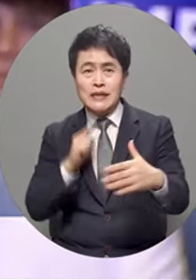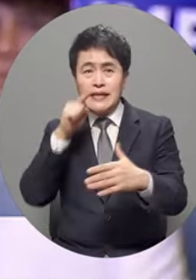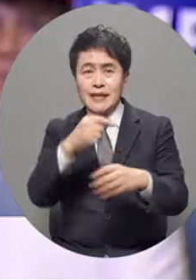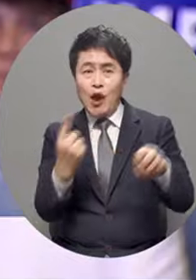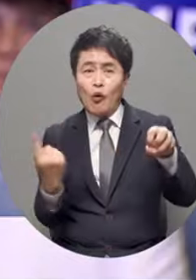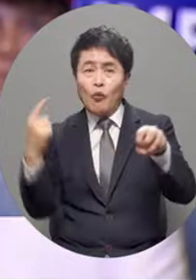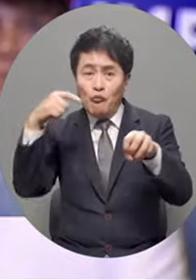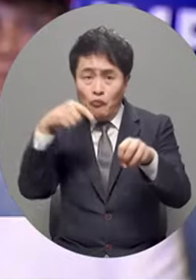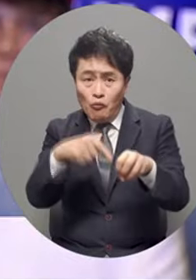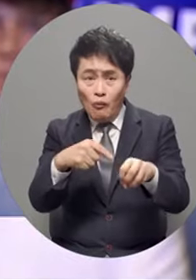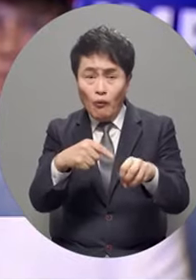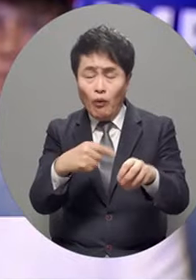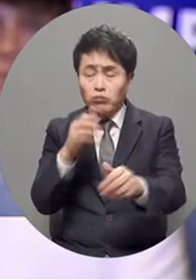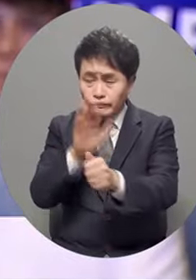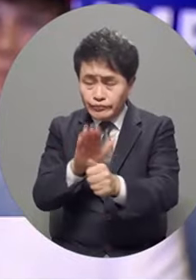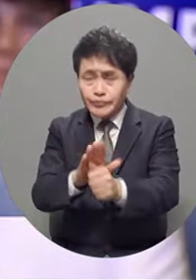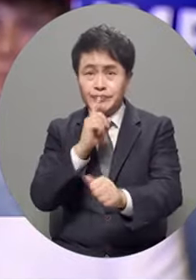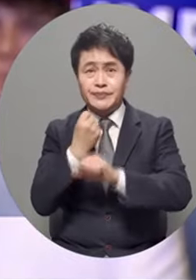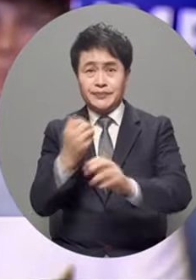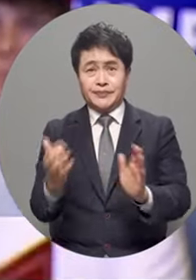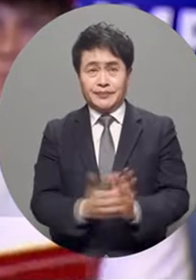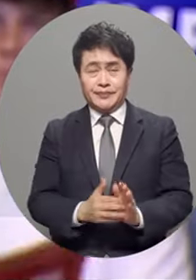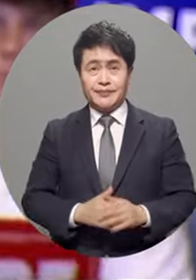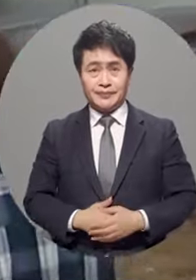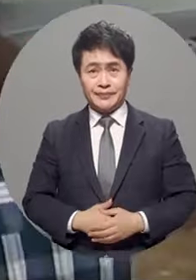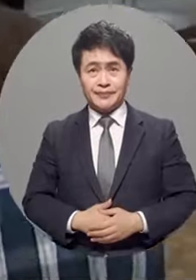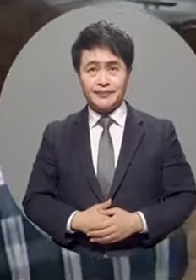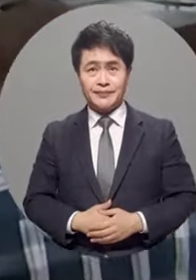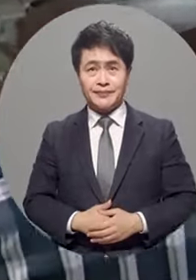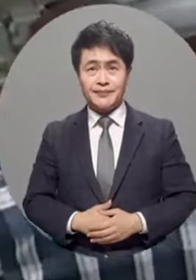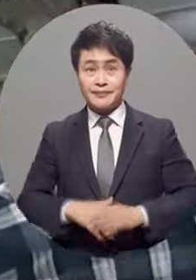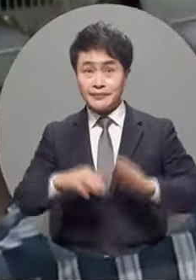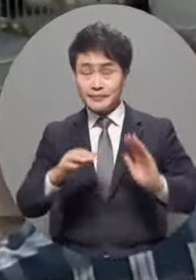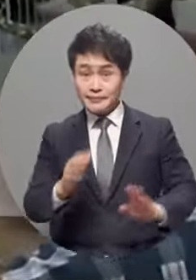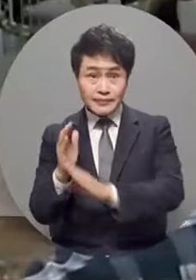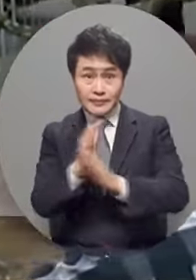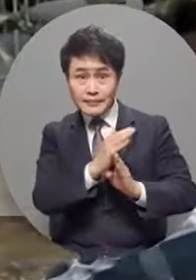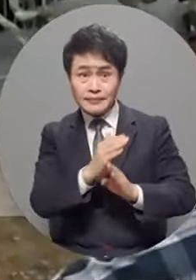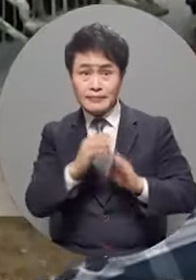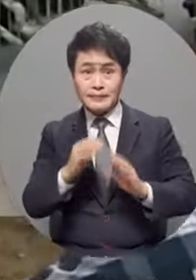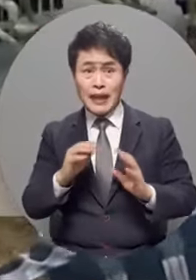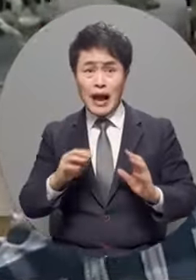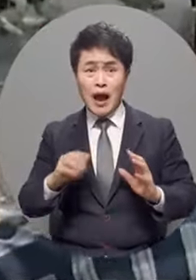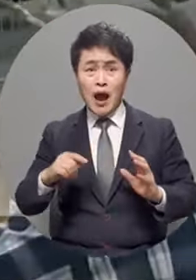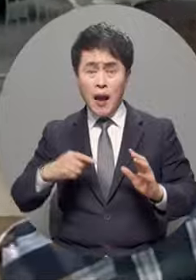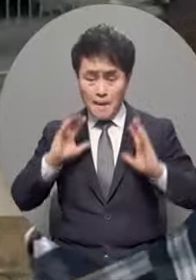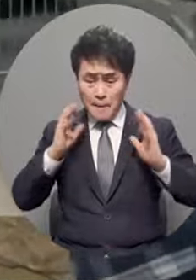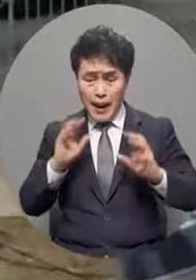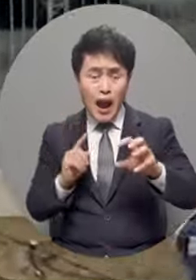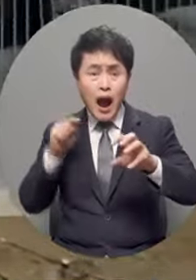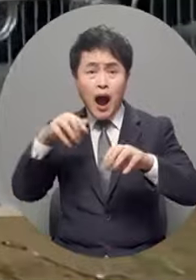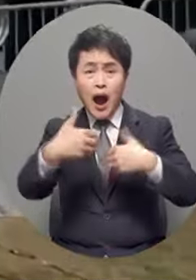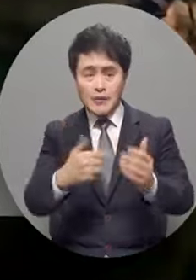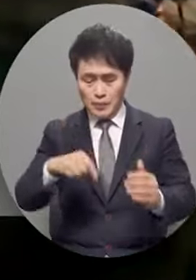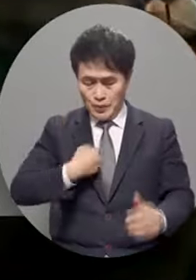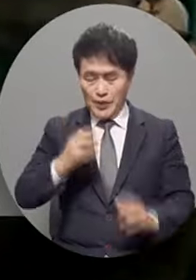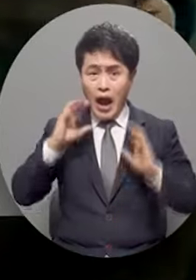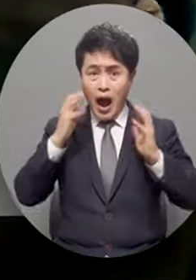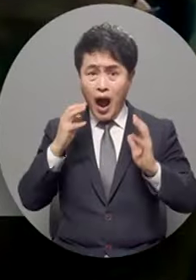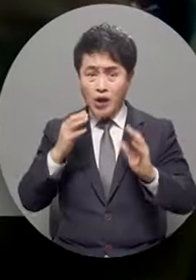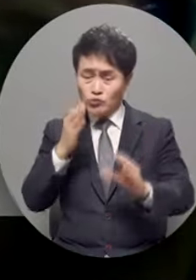precious little beautiful baby. I support it. 반면 배아도 자신에겐 아이라고 말해 중도적 유권자들의